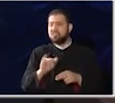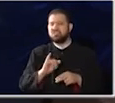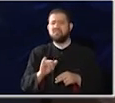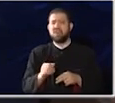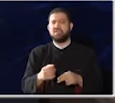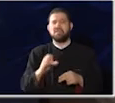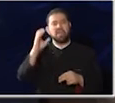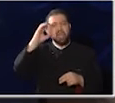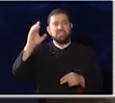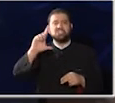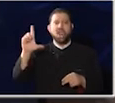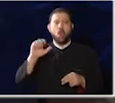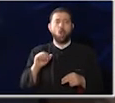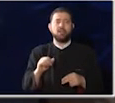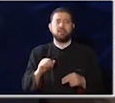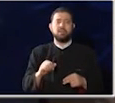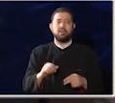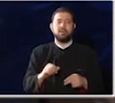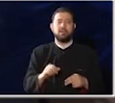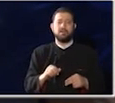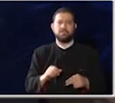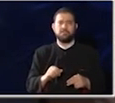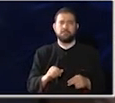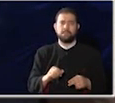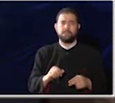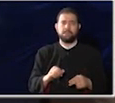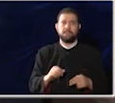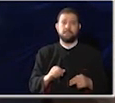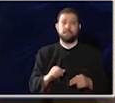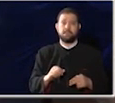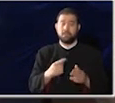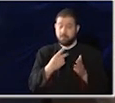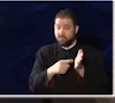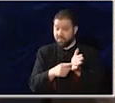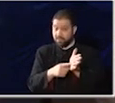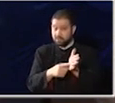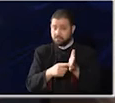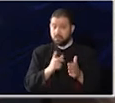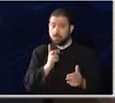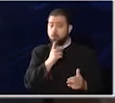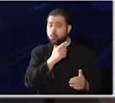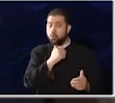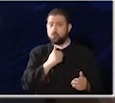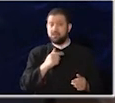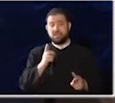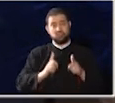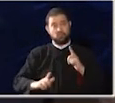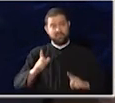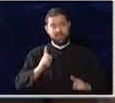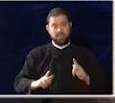bolnavii, indiferent de religia lor, cum am spune astăzi, da? Indiferent de credințele religioase. Iată unde